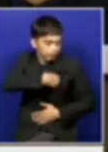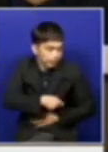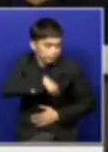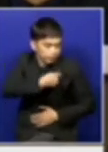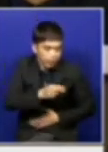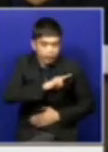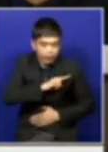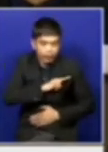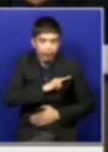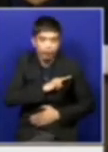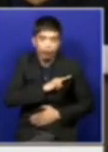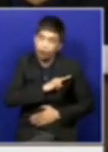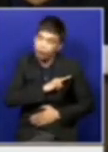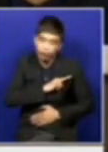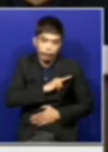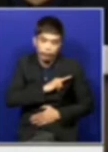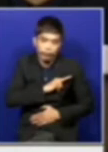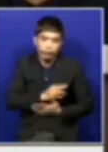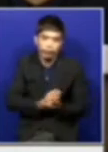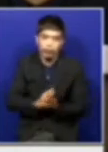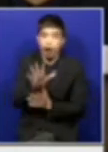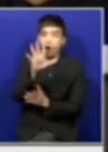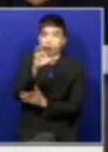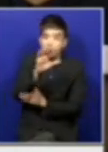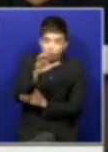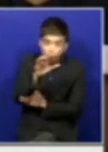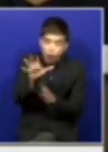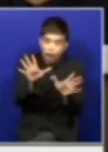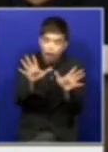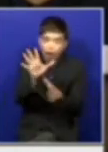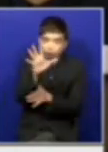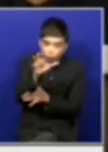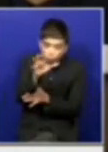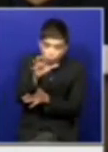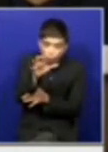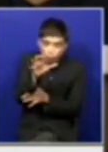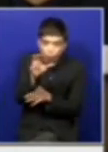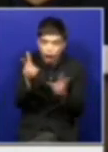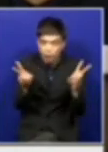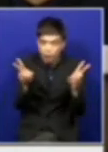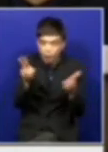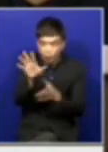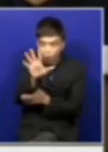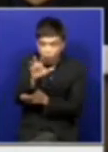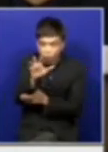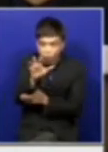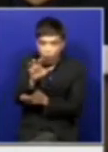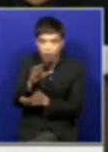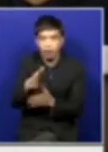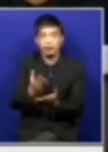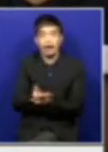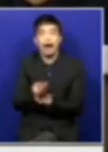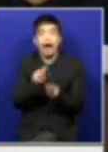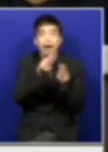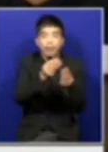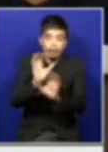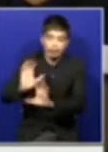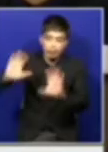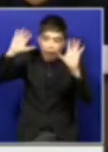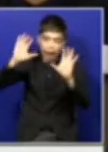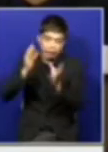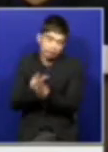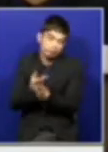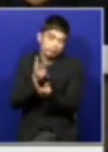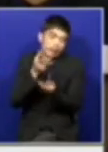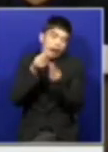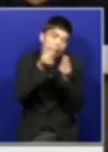ปก่อนแล้วกุ้งกามกามที่รัฐบาลไปแจกเช้าปล่อยเช้าบ่ายม